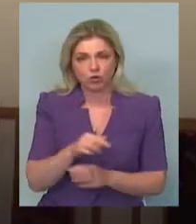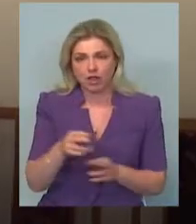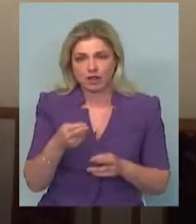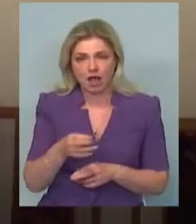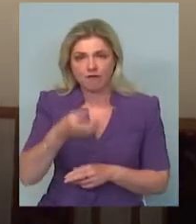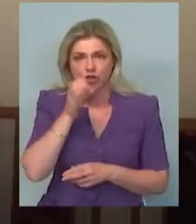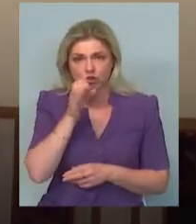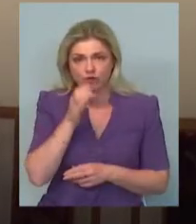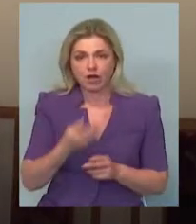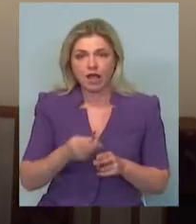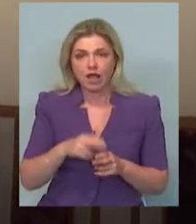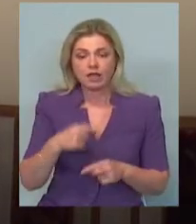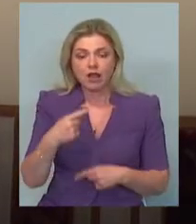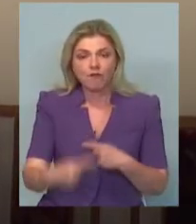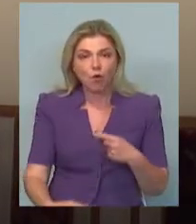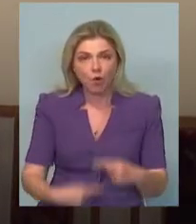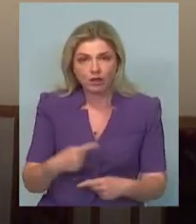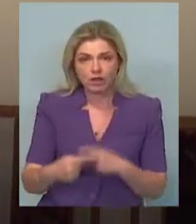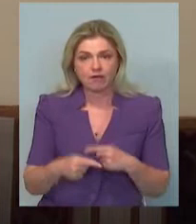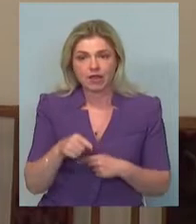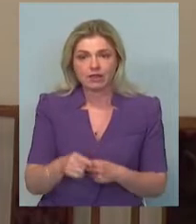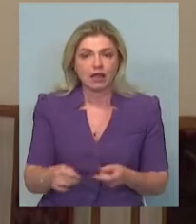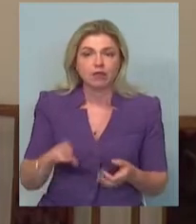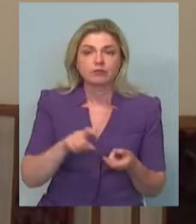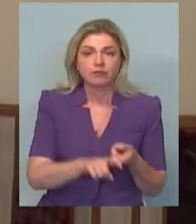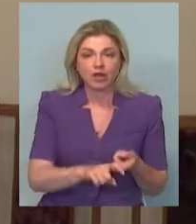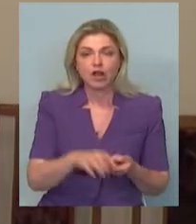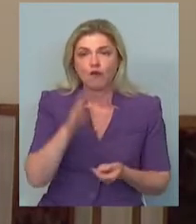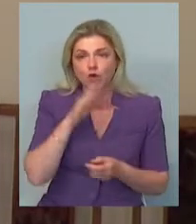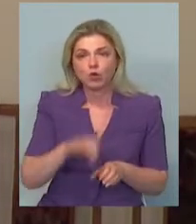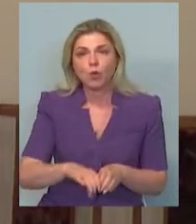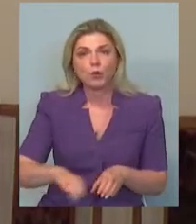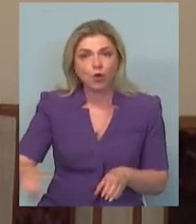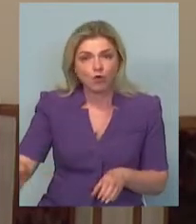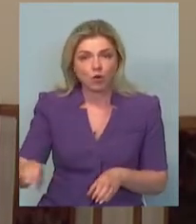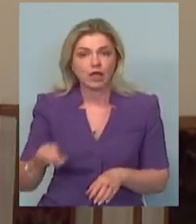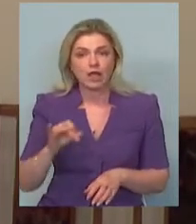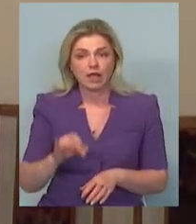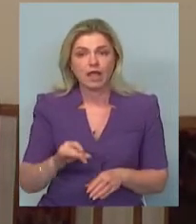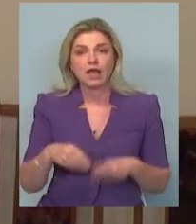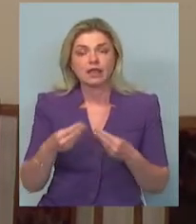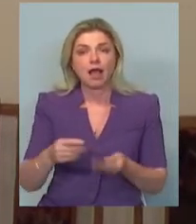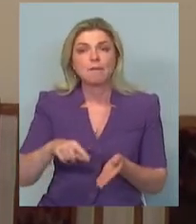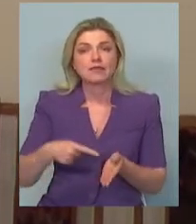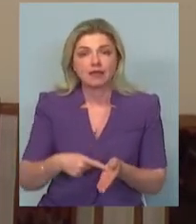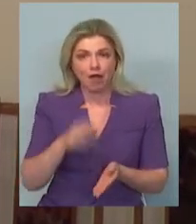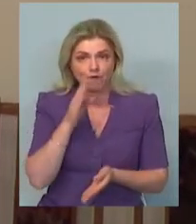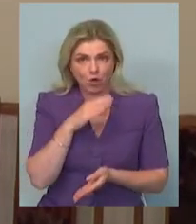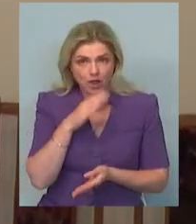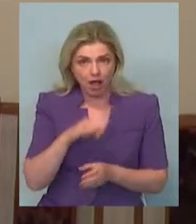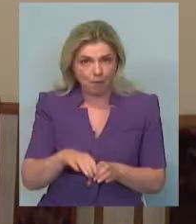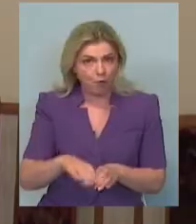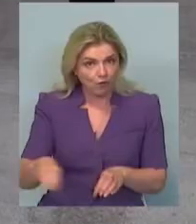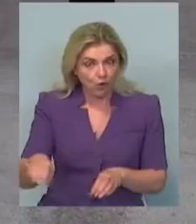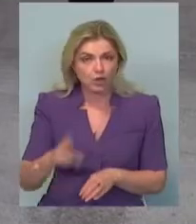це зворотній кругообіг, а він під'єднаний до водопроводу, міського водопроводу, і в нього подається міська водопровідна вода. Але